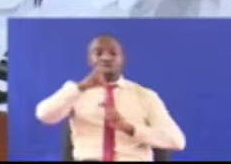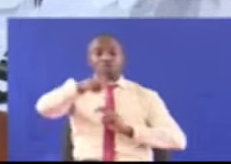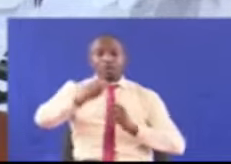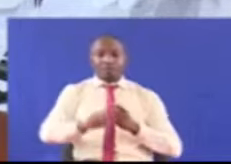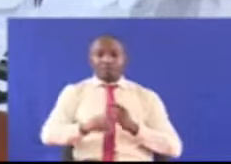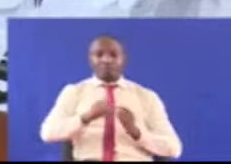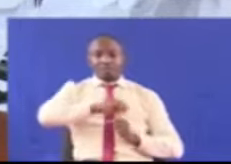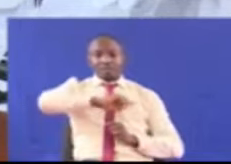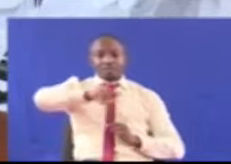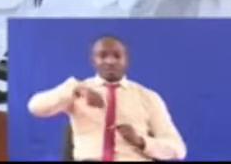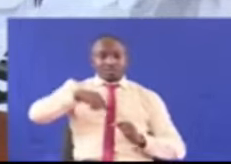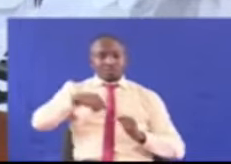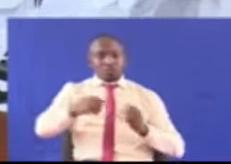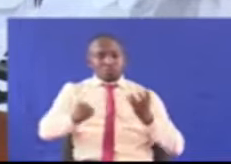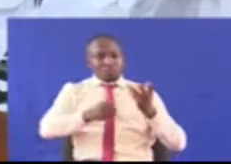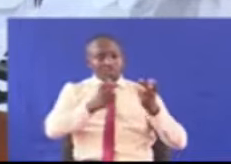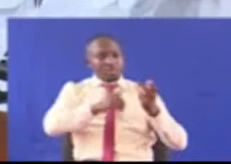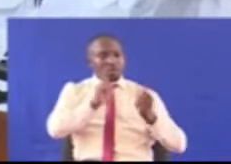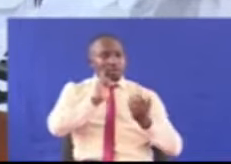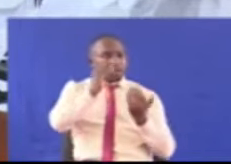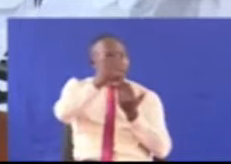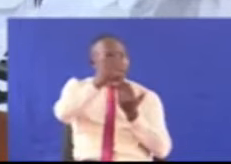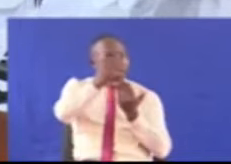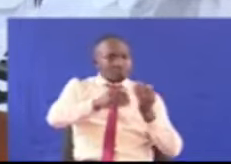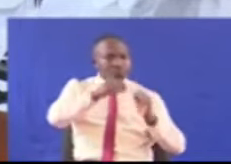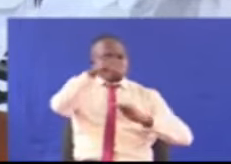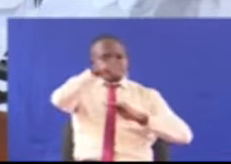Sisi tulihesabu kila nchi kura tatu.